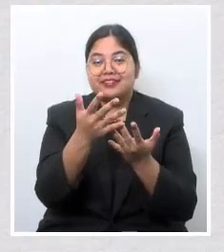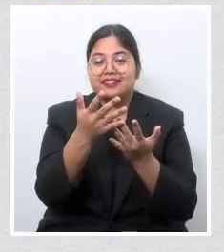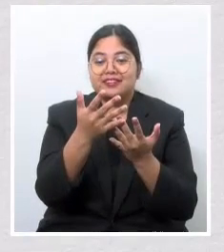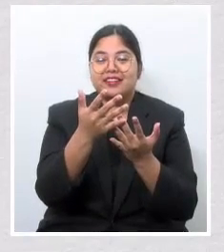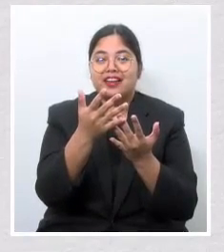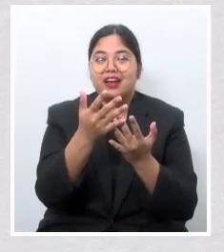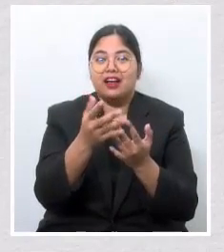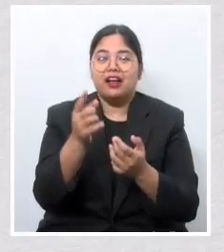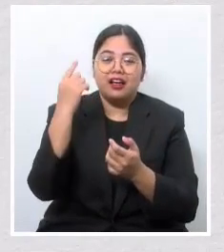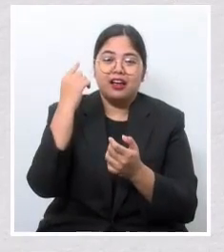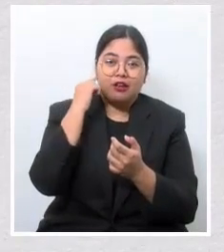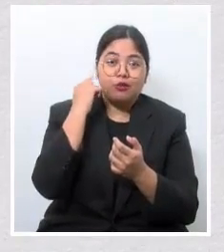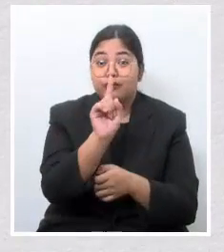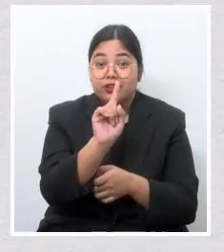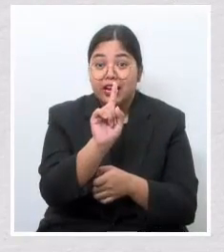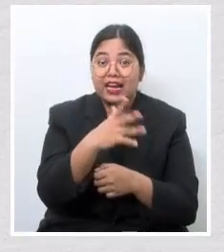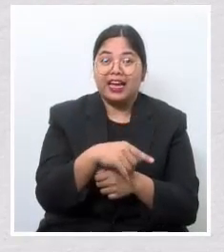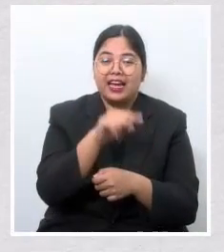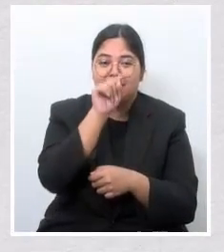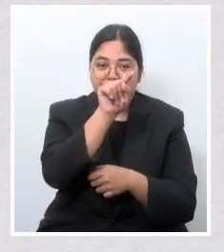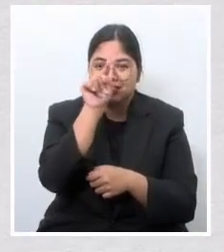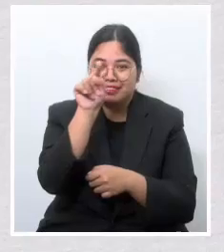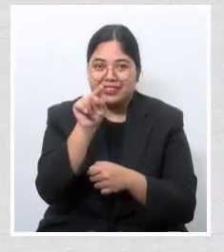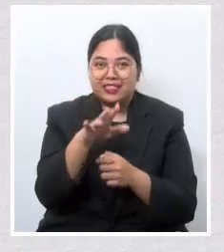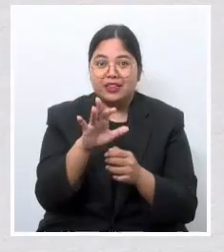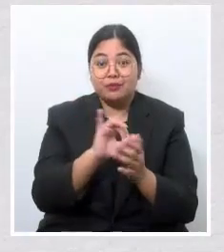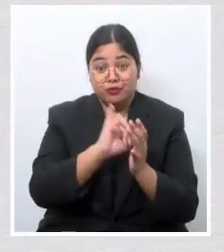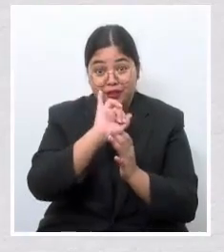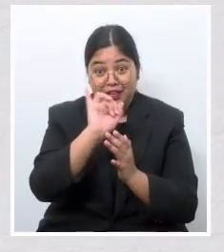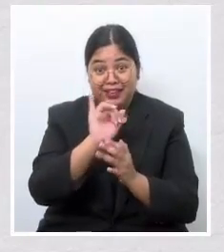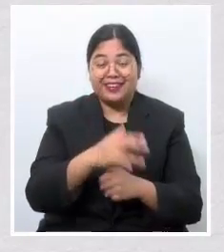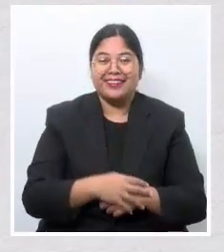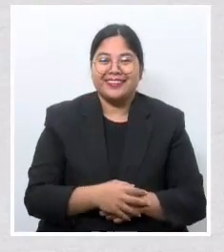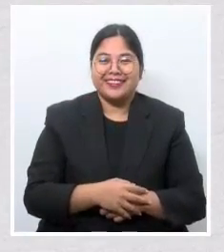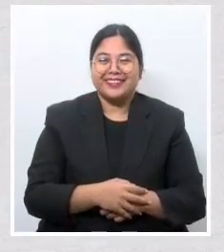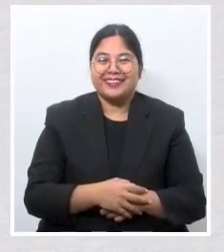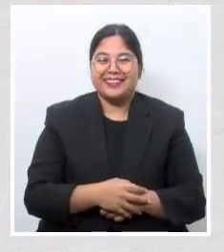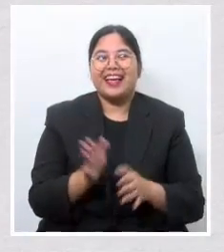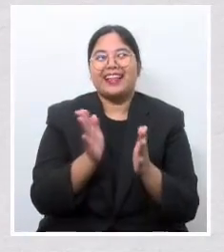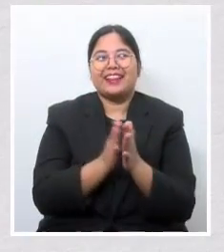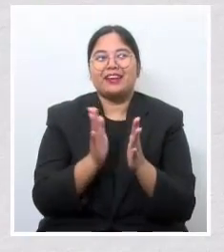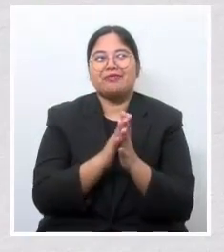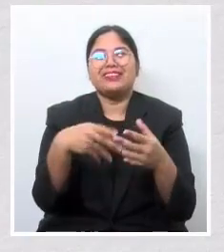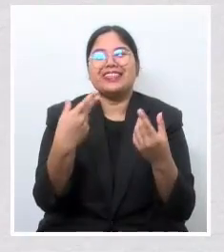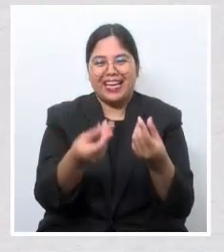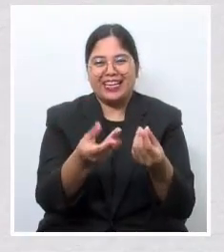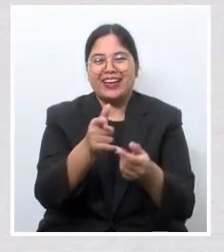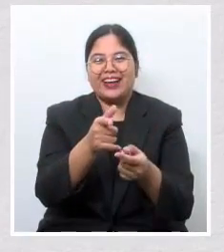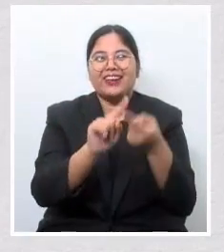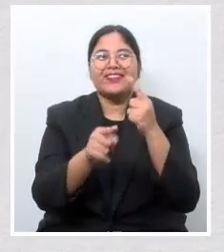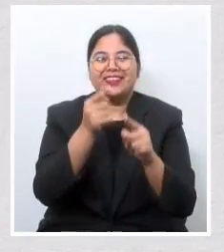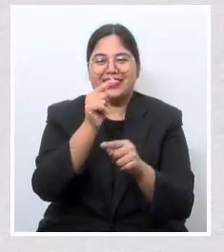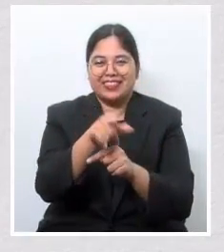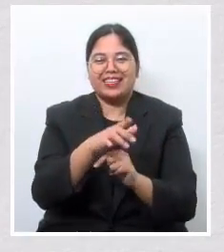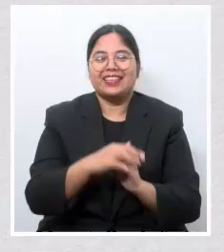ไหนคะอ่าเพื่อนๆดูถูกต้องไถูกต้องตบมือให้เพื่อนหน่อยตอนนี้นัก